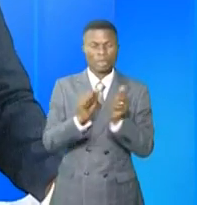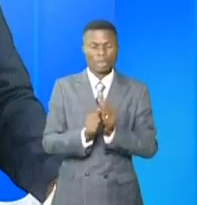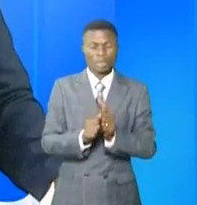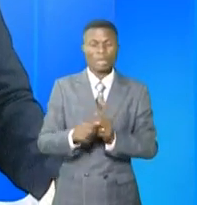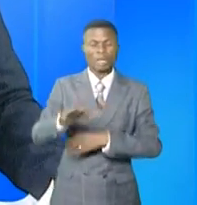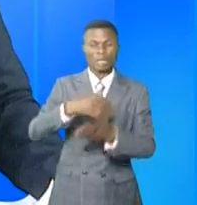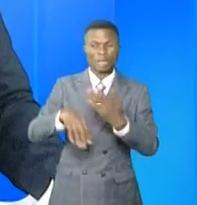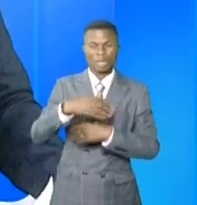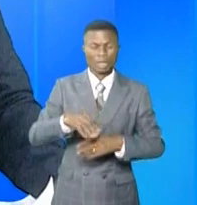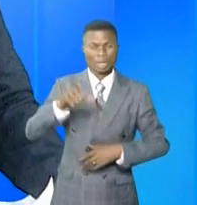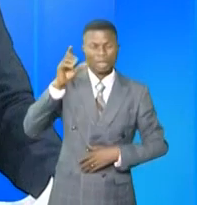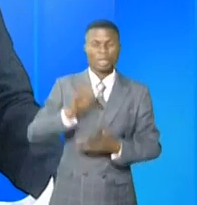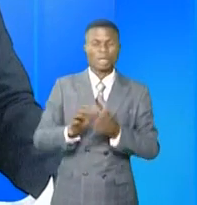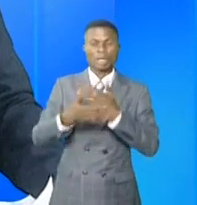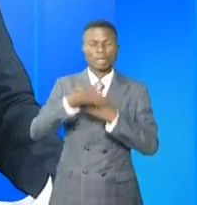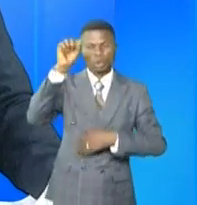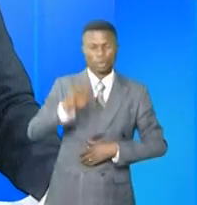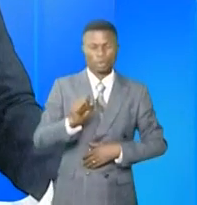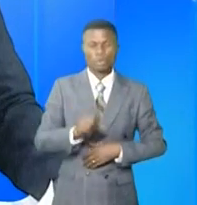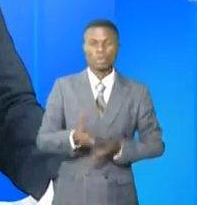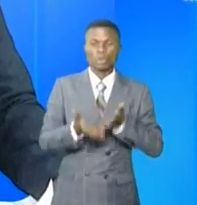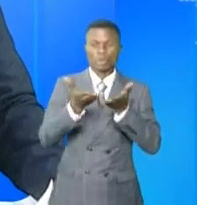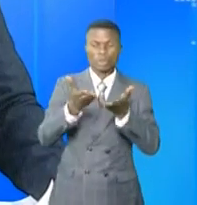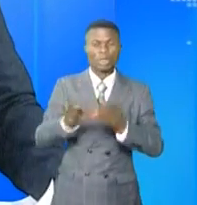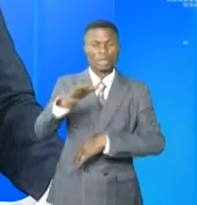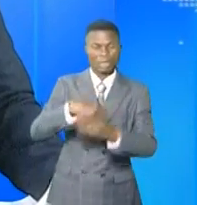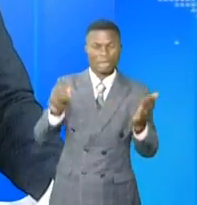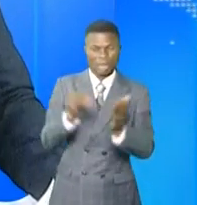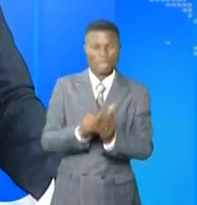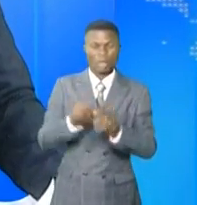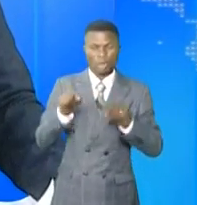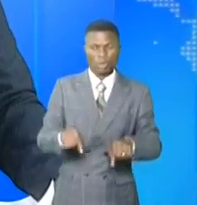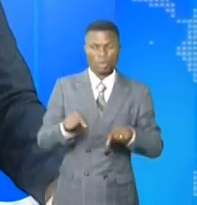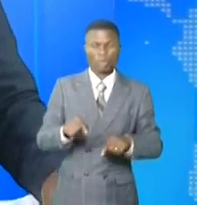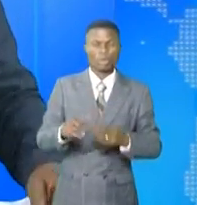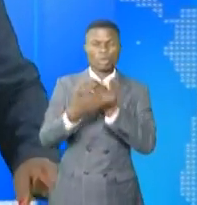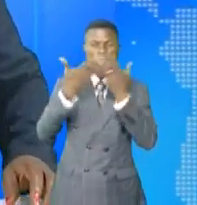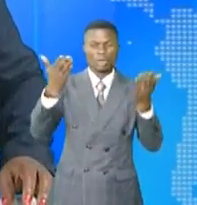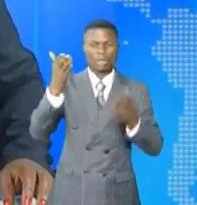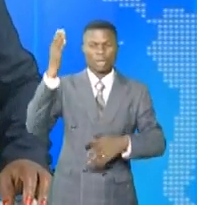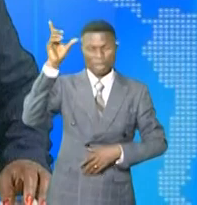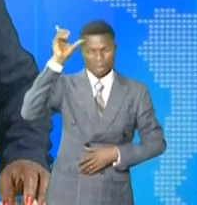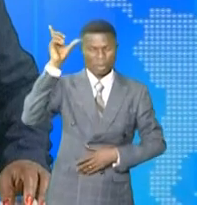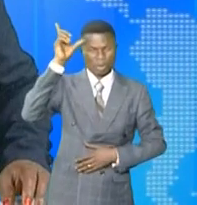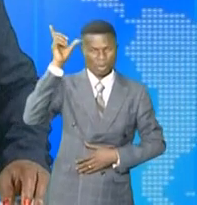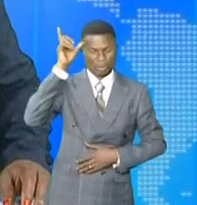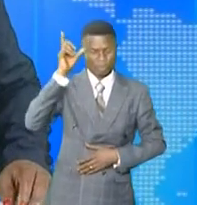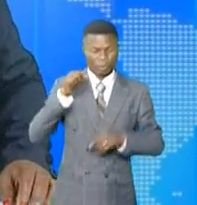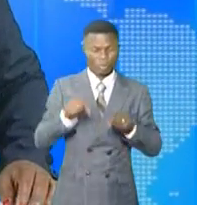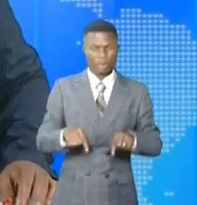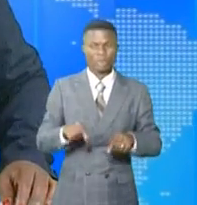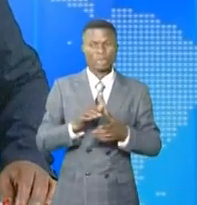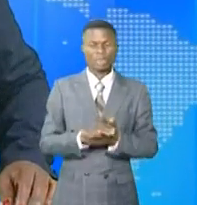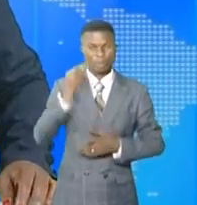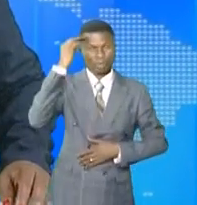scolaires après Bukavu dans le sud Kivu hier. La même panique a été enregistrée dans quelques écoles de Lubumbashi ce vendredi.